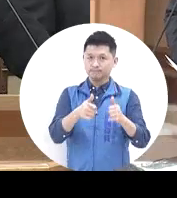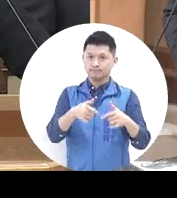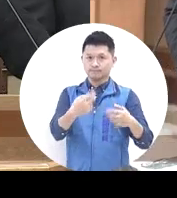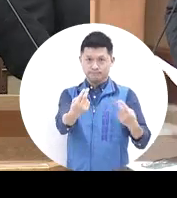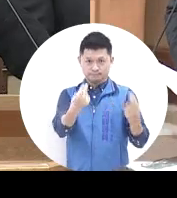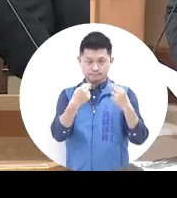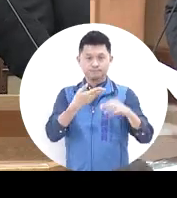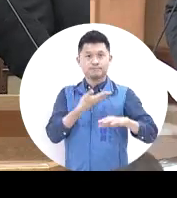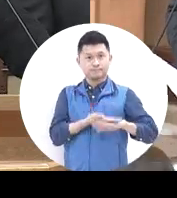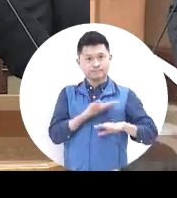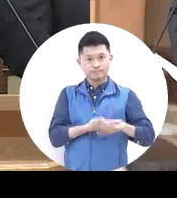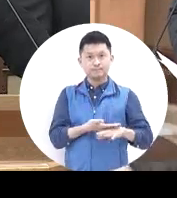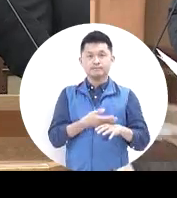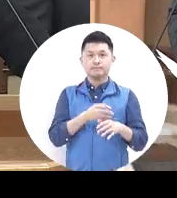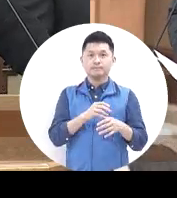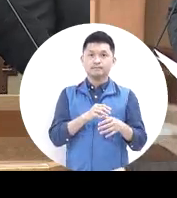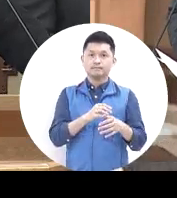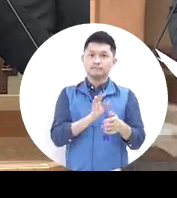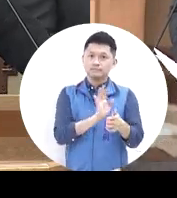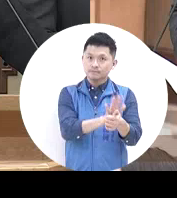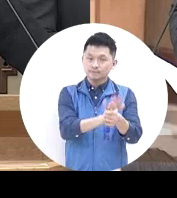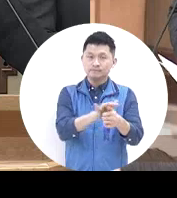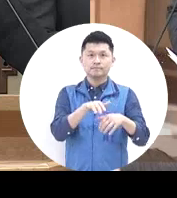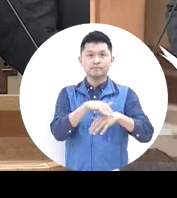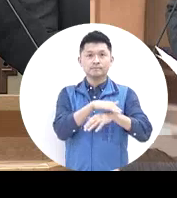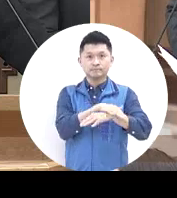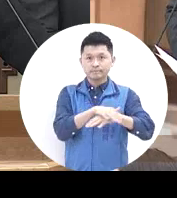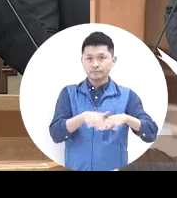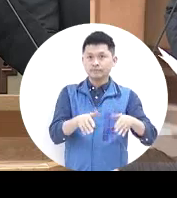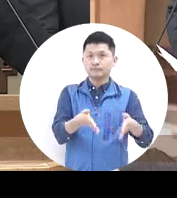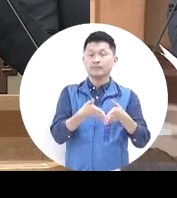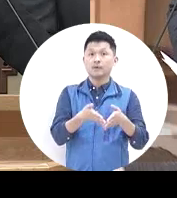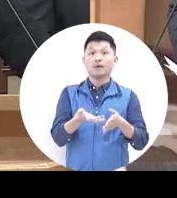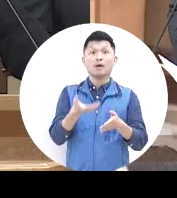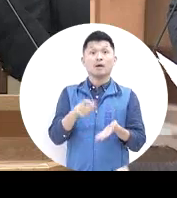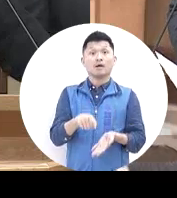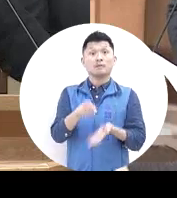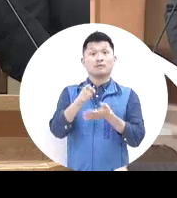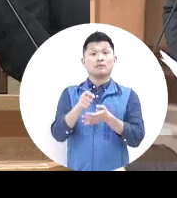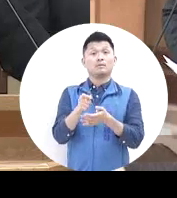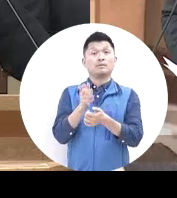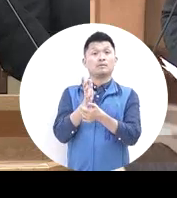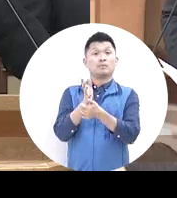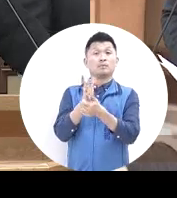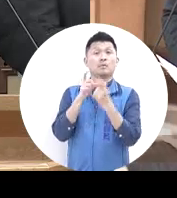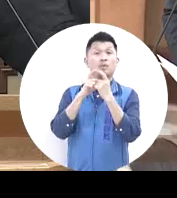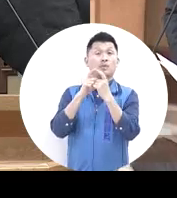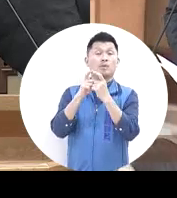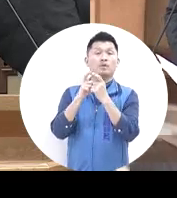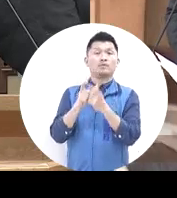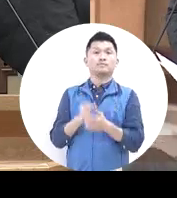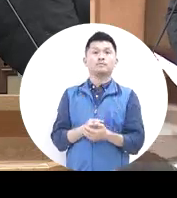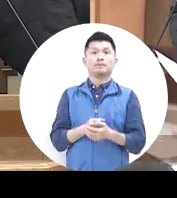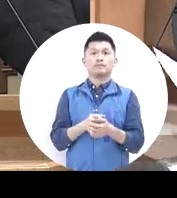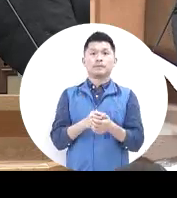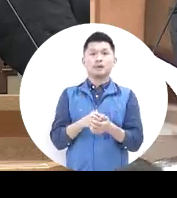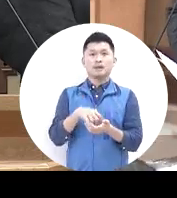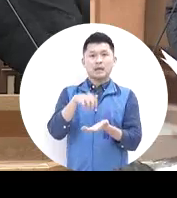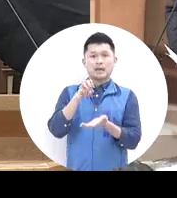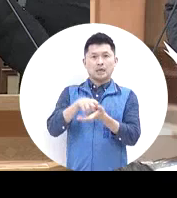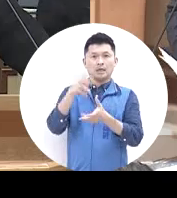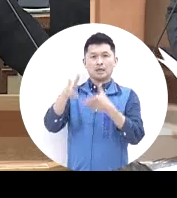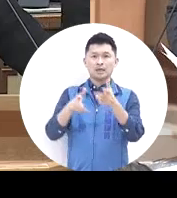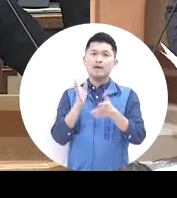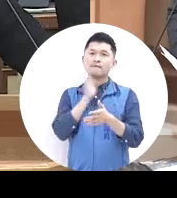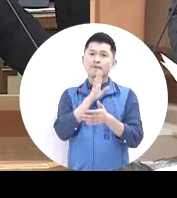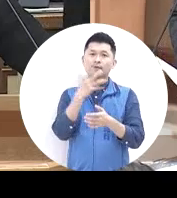安全。那但是你刚刚有针对到议员的答询，这个福岛核废水的排放，